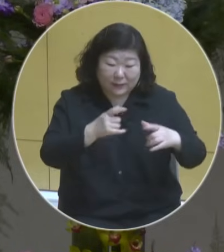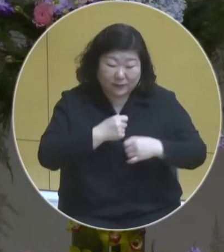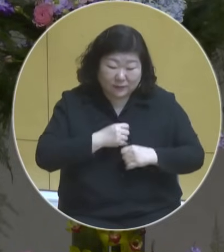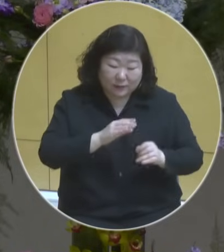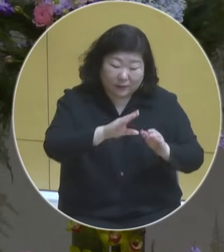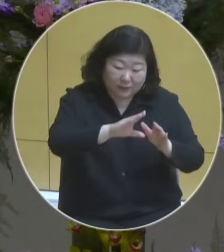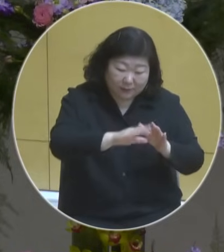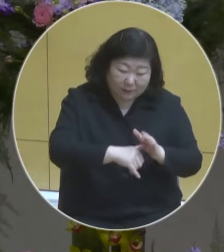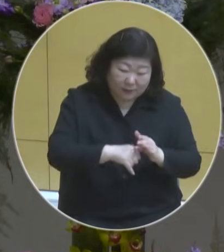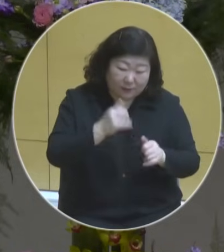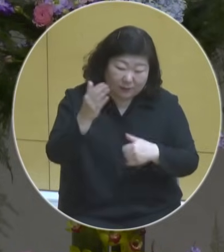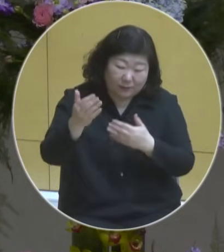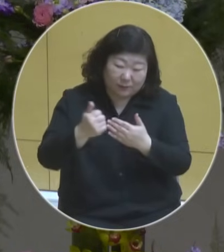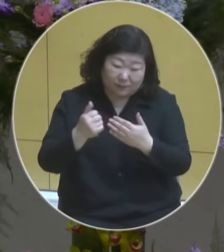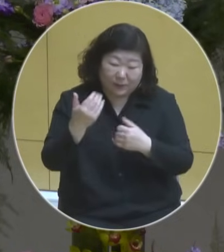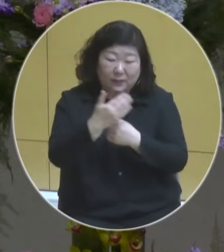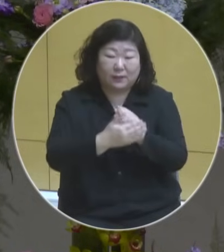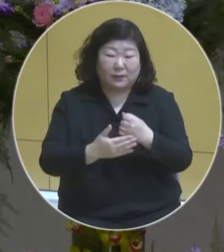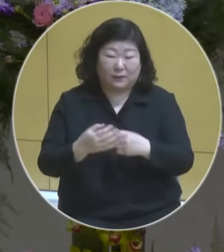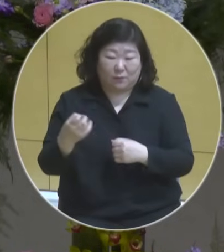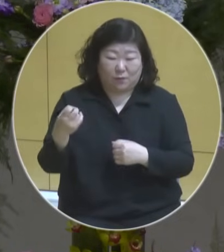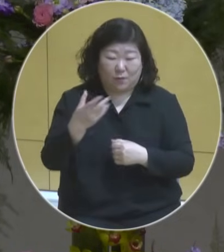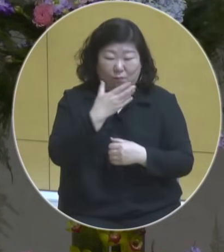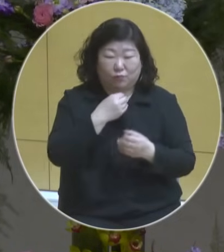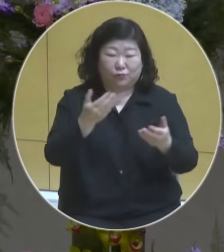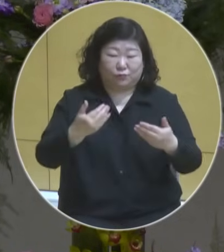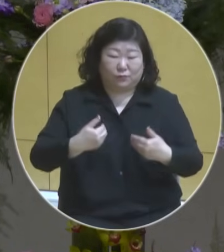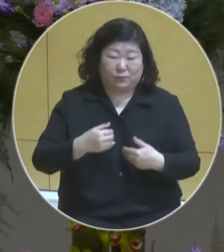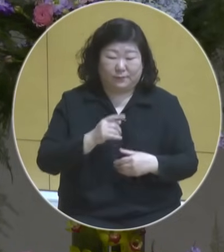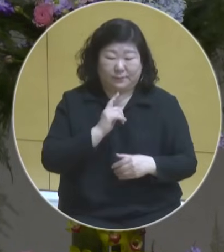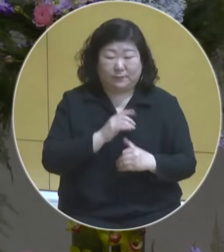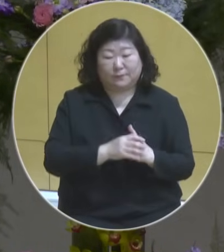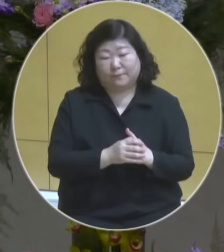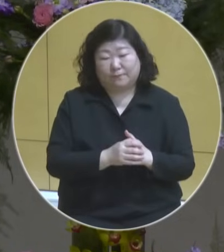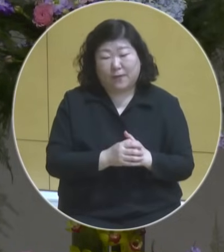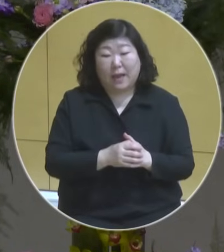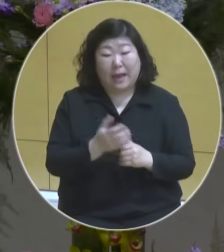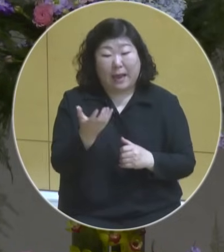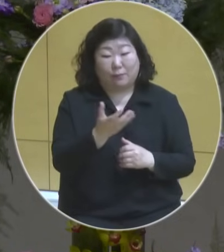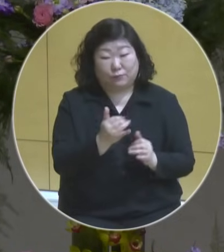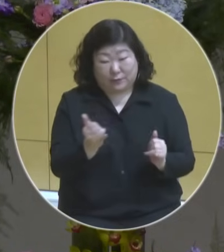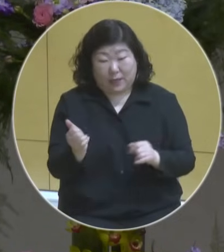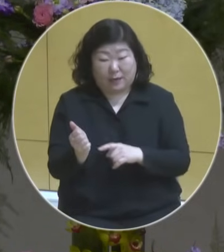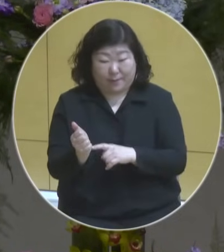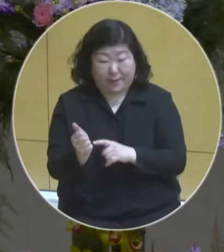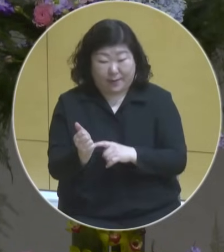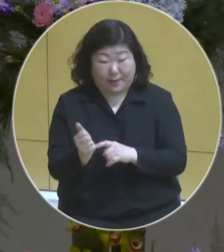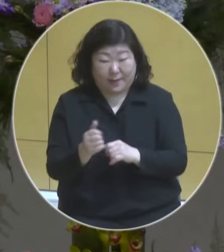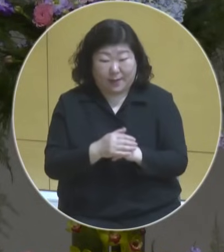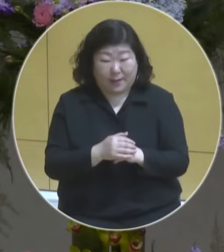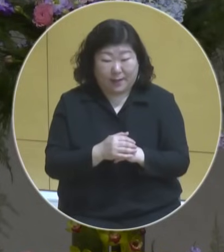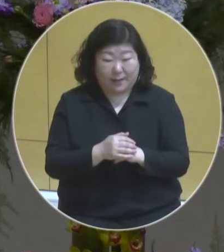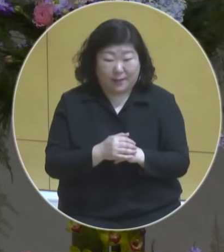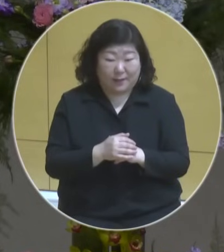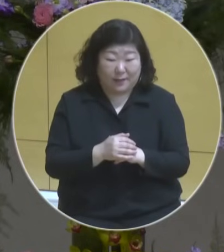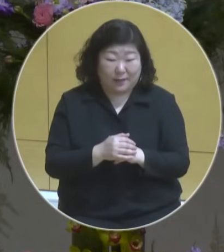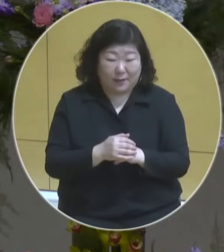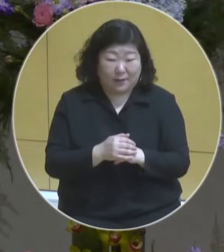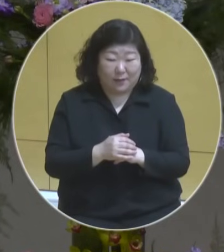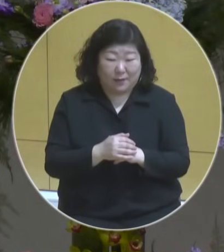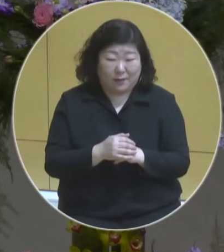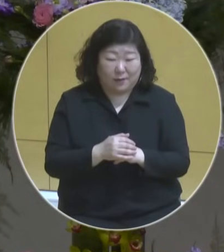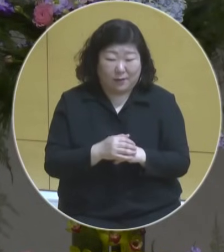때 하나님께서 은혜와 복을 주신다는 것입니다 여러분 아픈 사람에게 있어서 특별히 불치나 지편 가진 사람에게